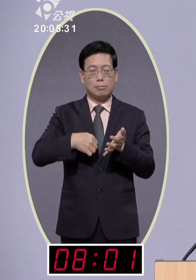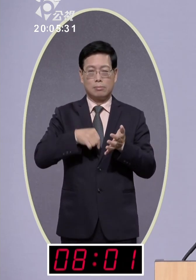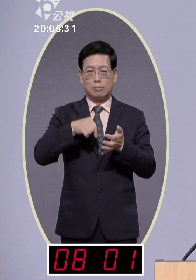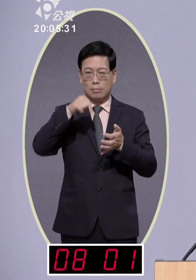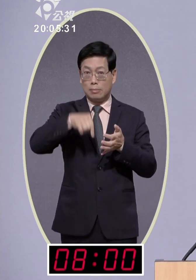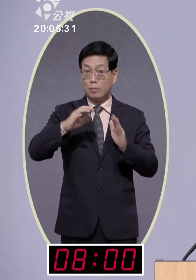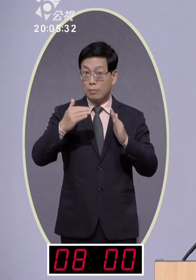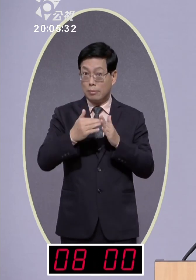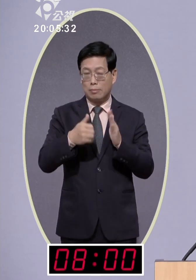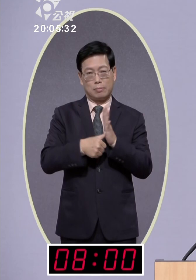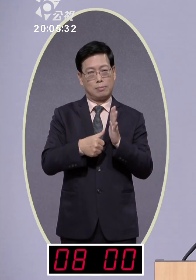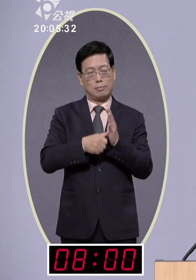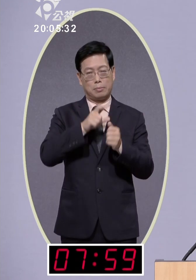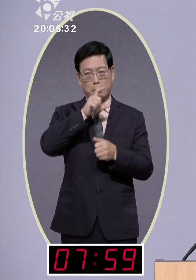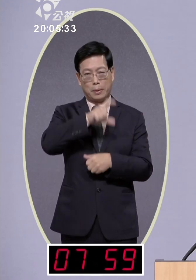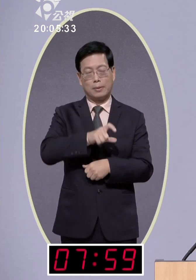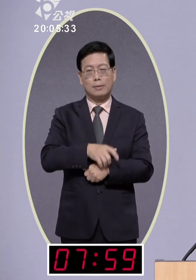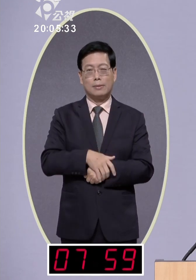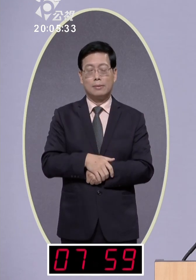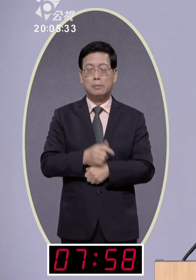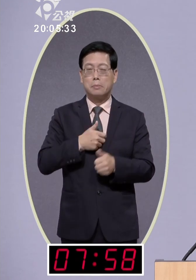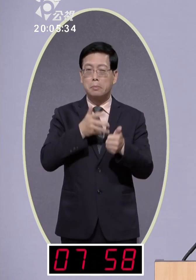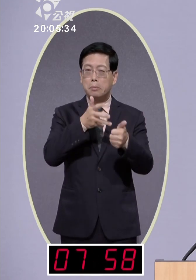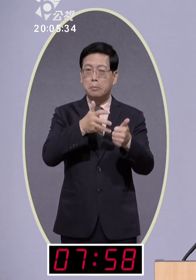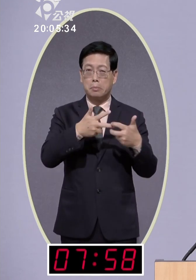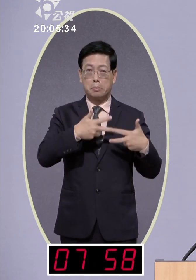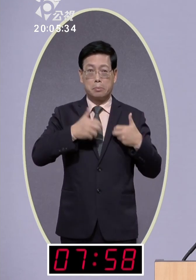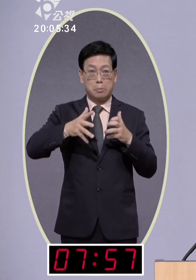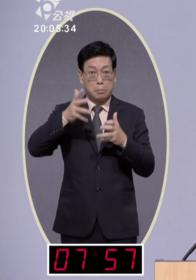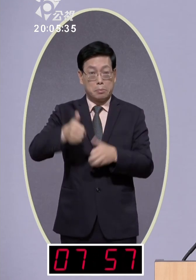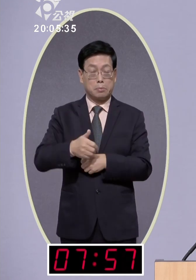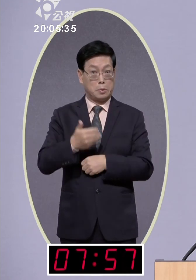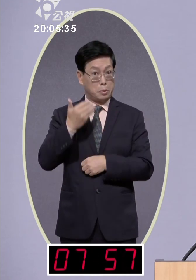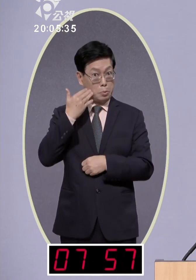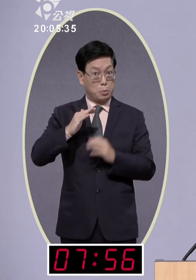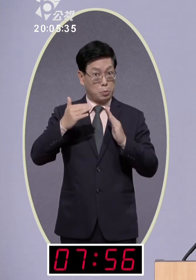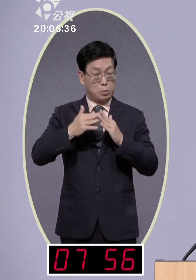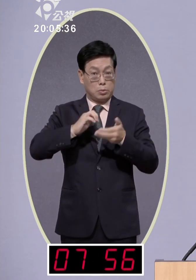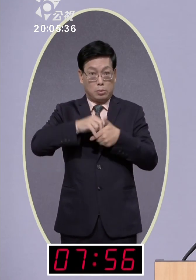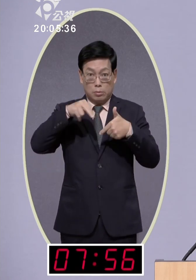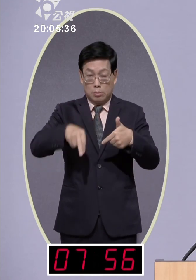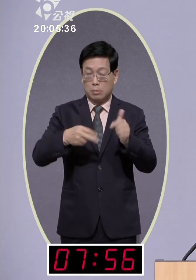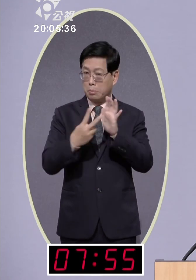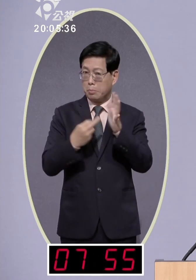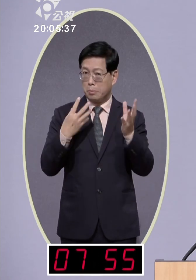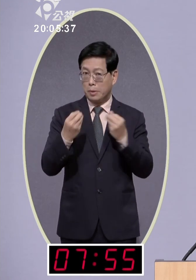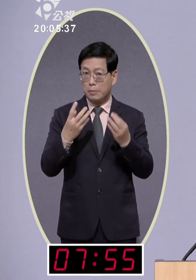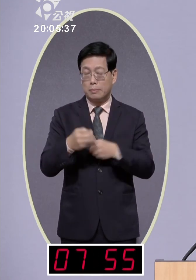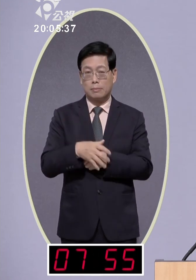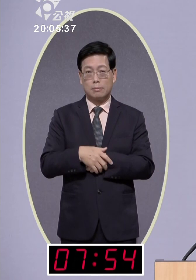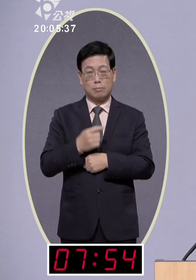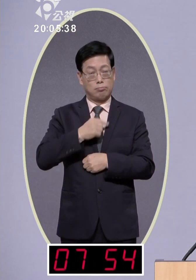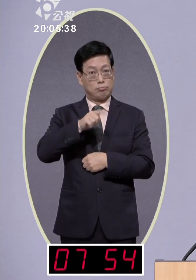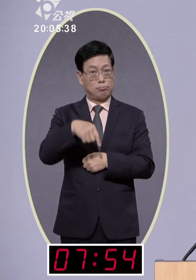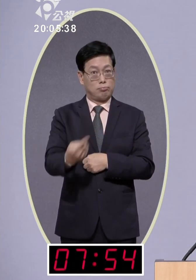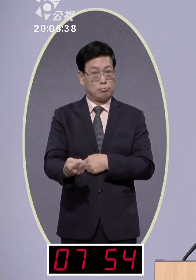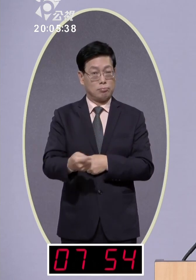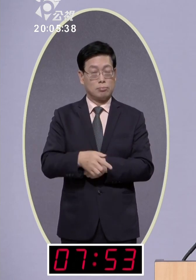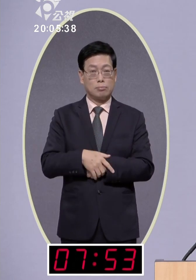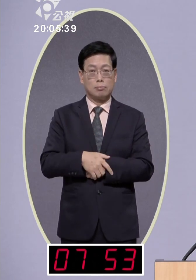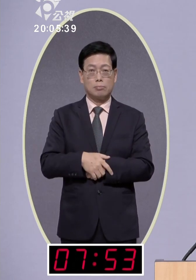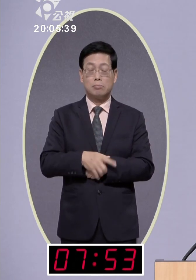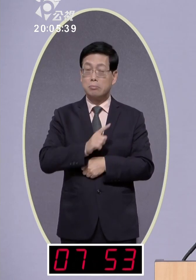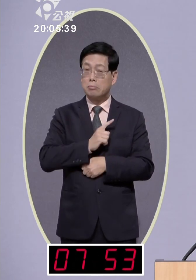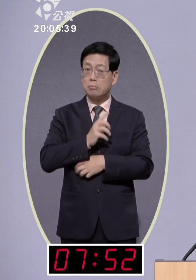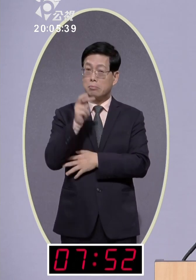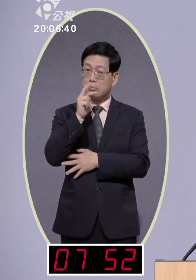家来称呼。所以请问蔡英文总统，如果不把国家定位讲清楚，我们后面的我